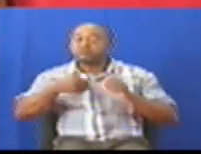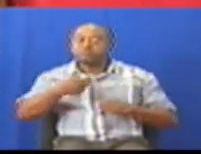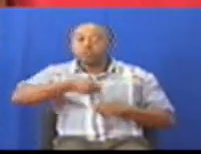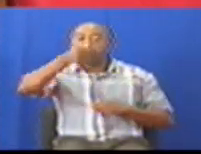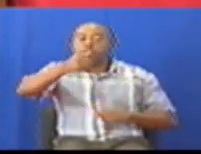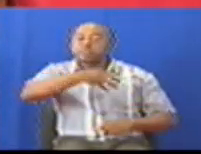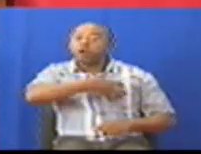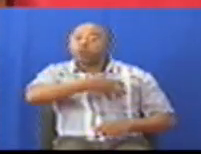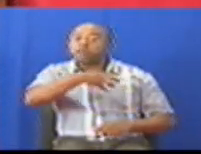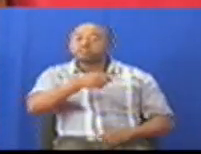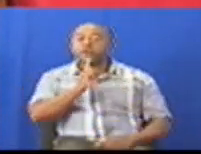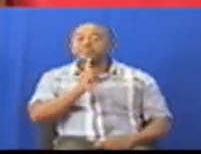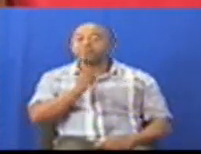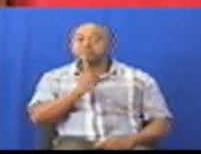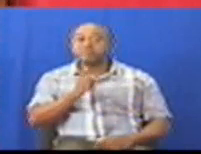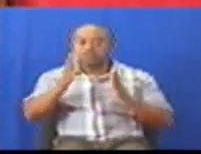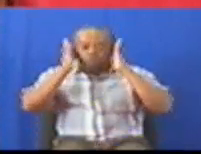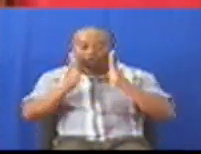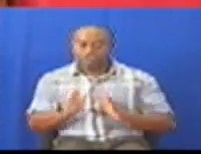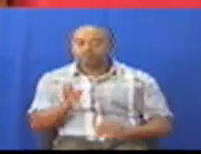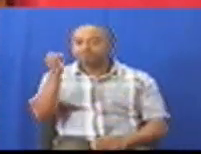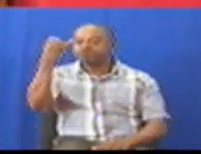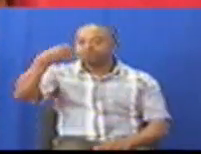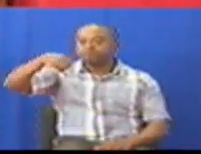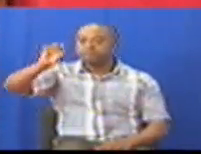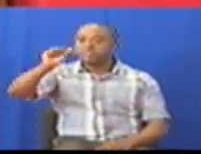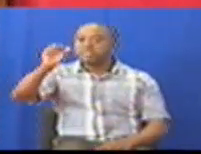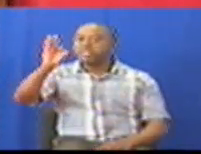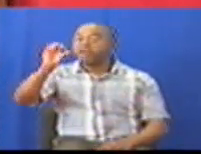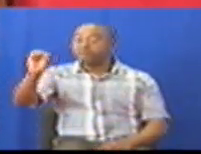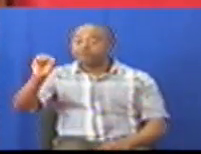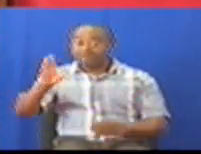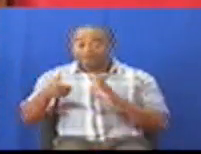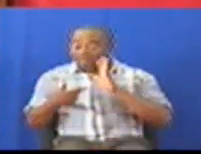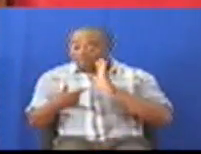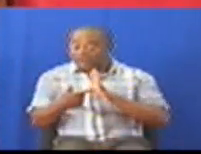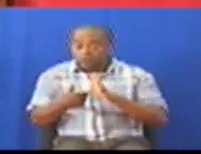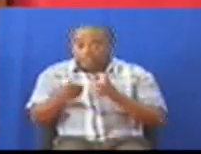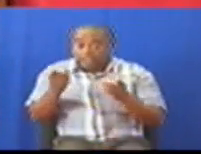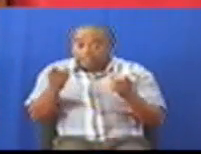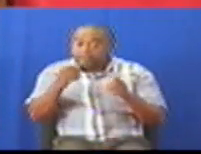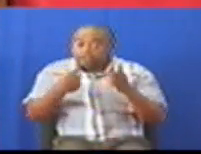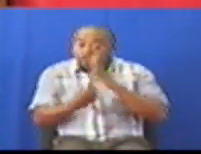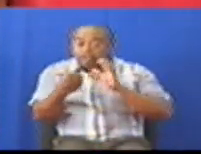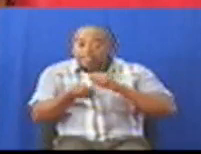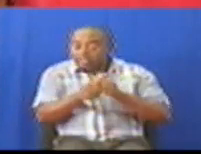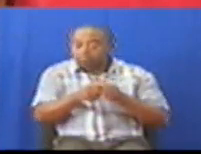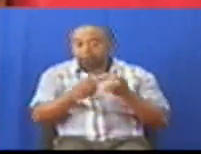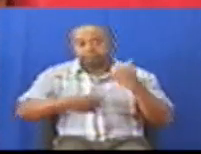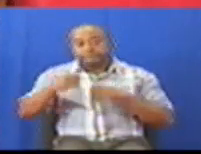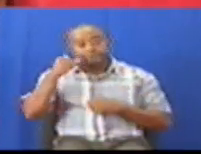na kila wakati tukiwa na jambo waziri Jafo ukimwendea hajawahi kurudi nyuma. Asante